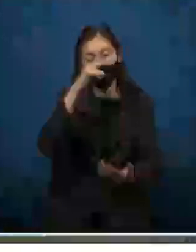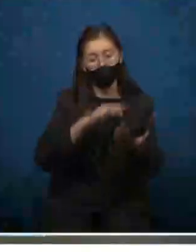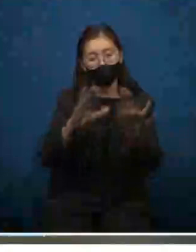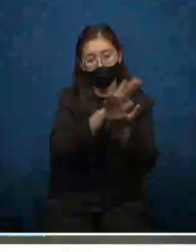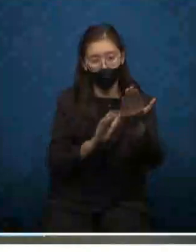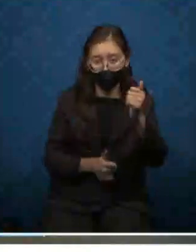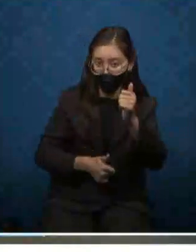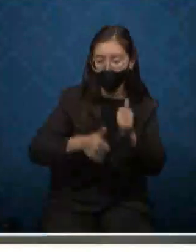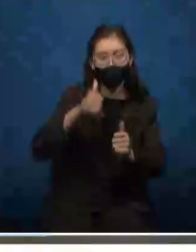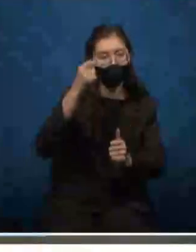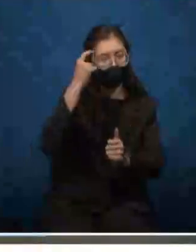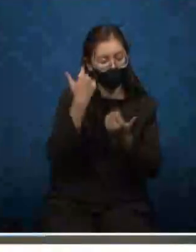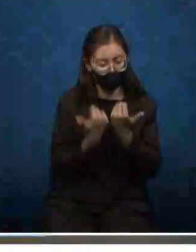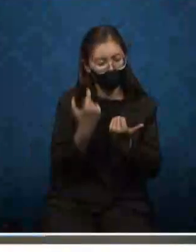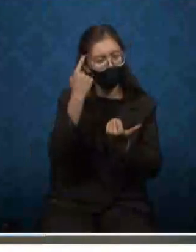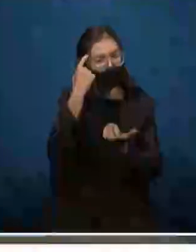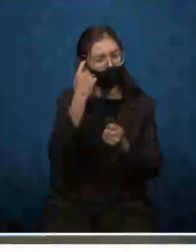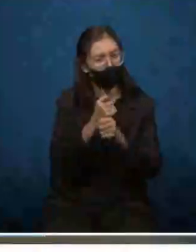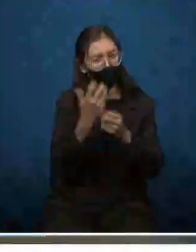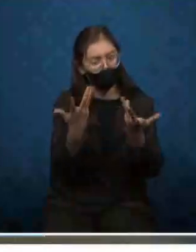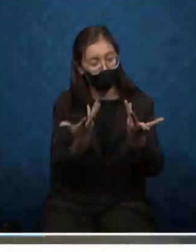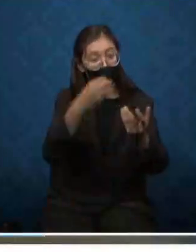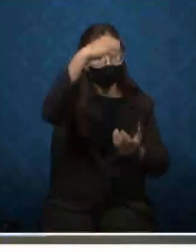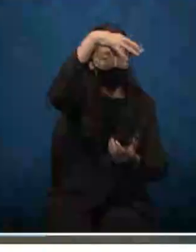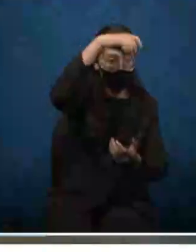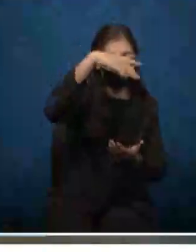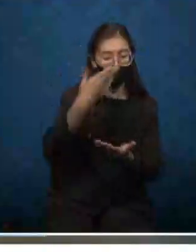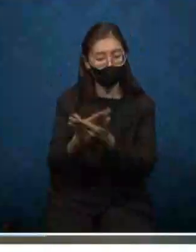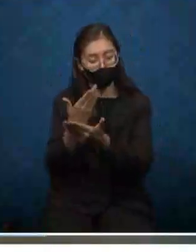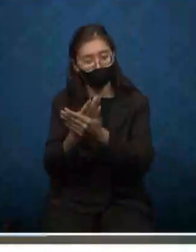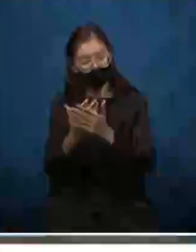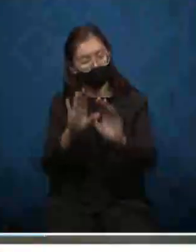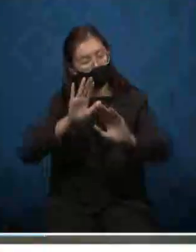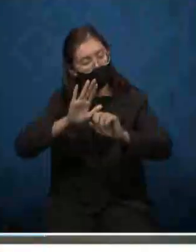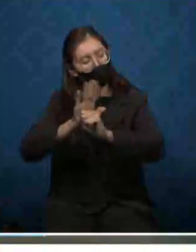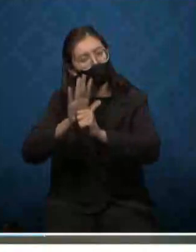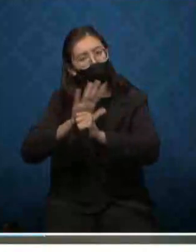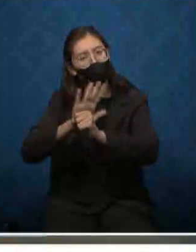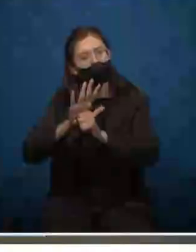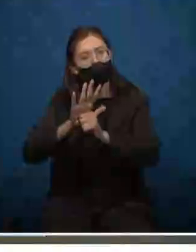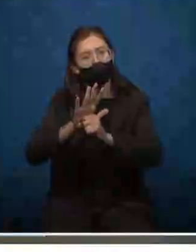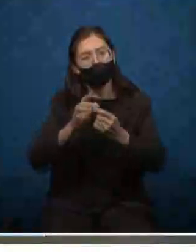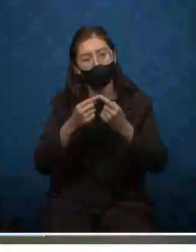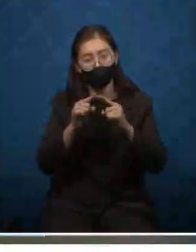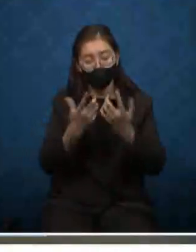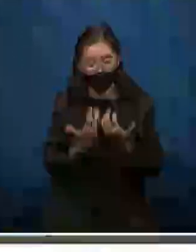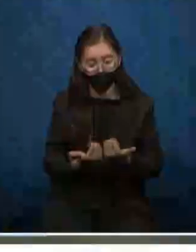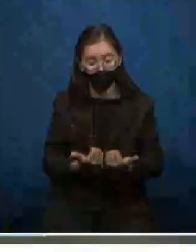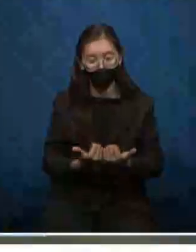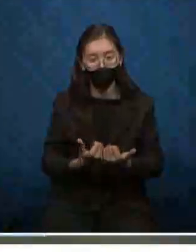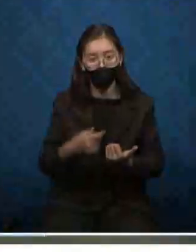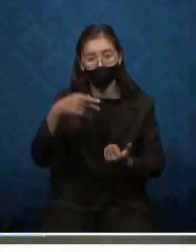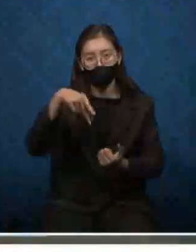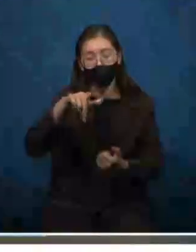ให้ข้าเรื่ยฟ้าเหมาะสมเป็ธรมและถูกต้องนะครจบนนี้ตปทางครัพลังงานเราใช้พลังงานจ